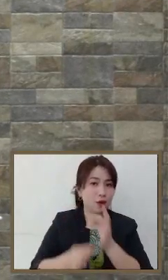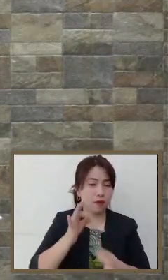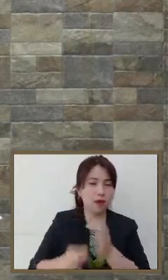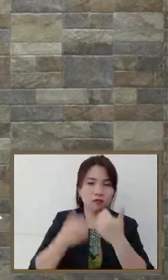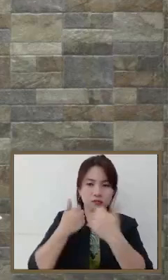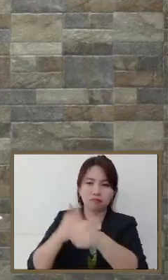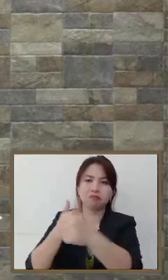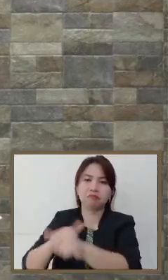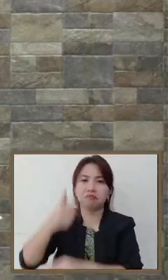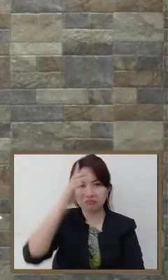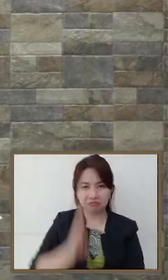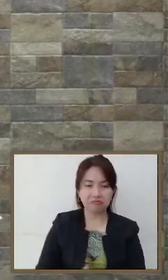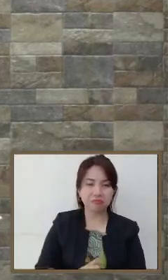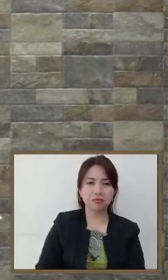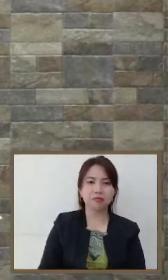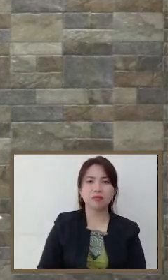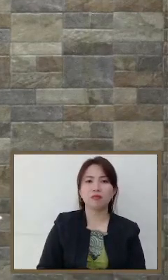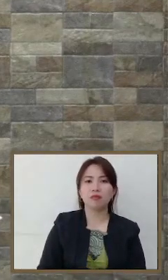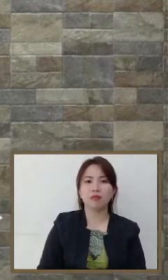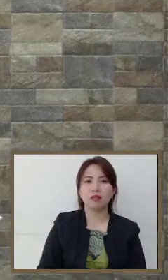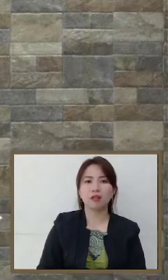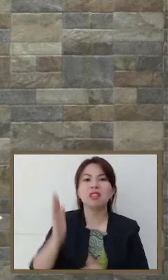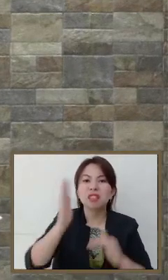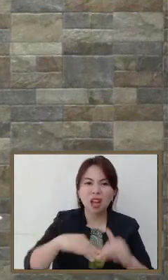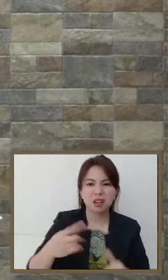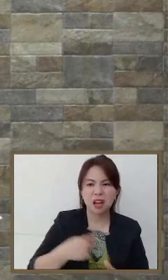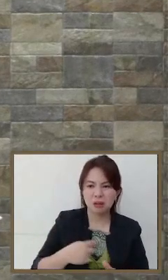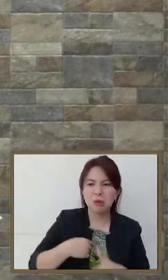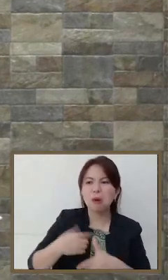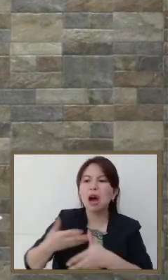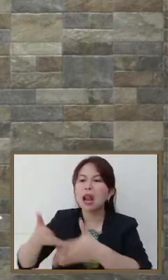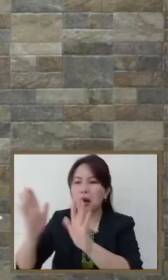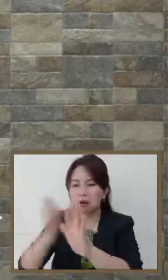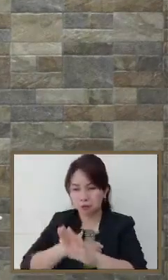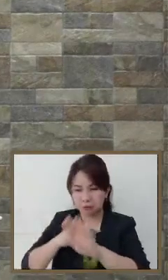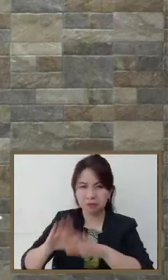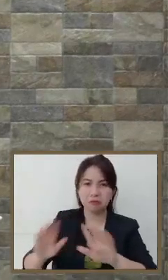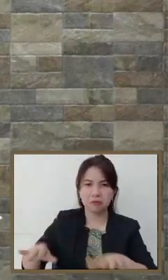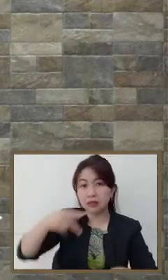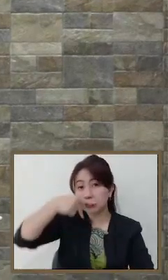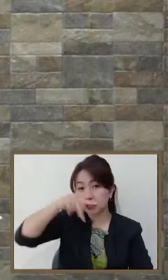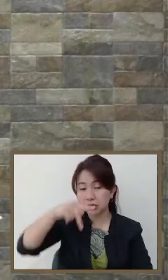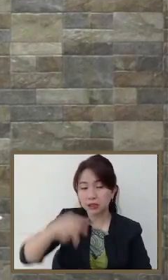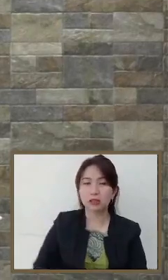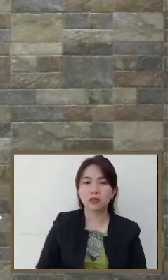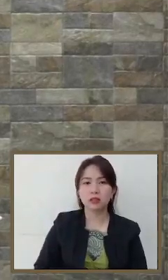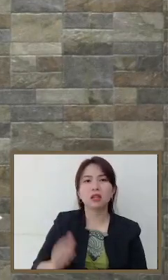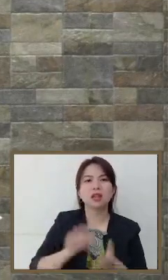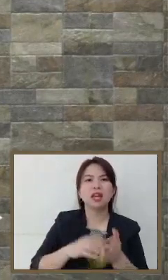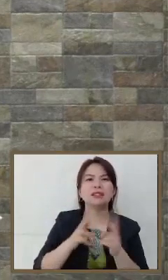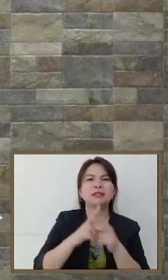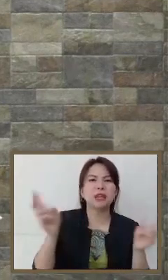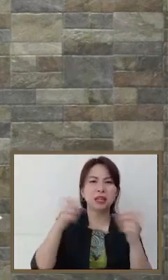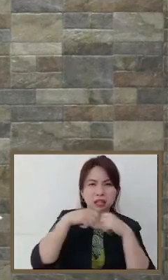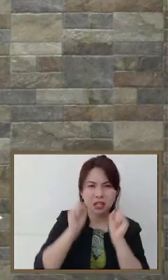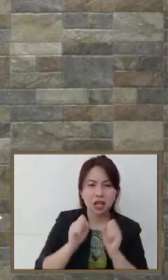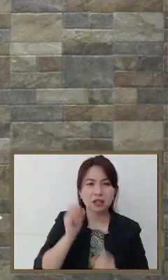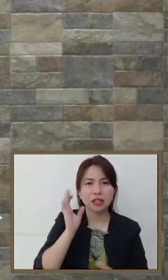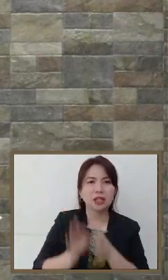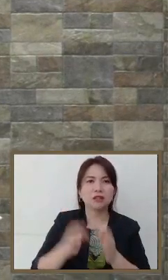Kaya kinhin ko ang anak ko na balang araw mga kapatid Nakakalungkot kung merong mga anak ngayon na sinisigawan ng kanilang